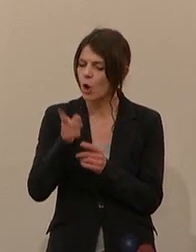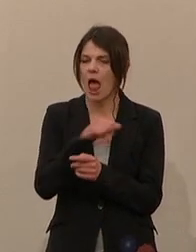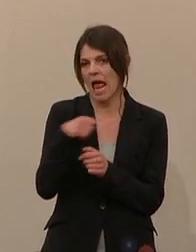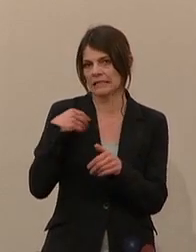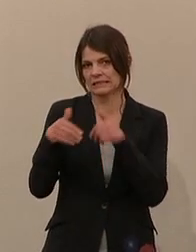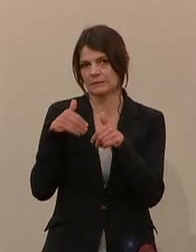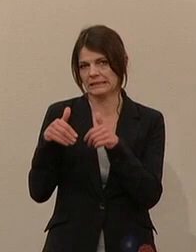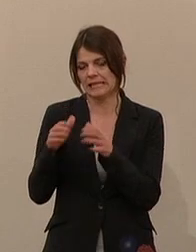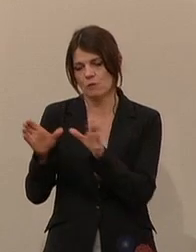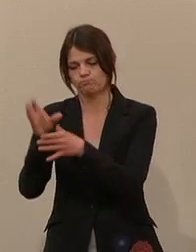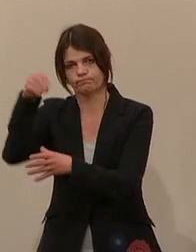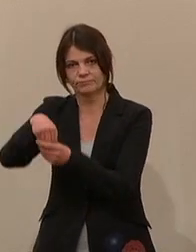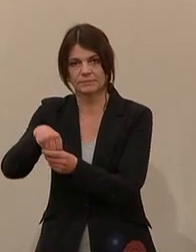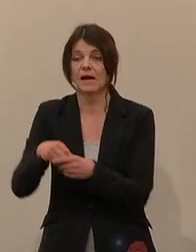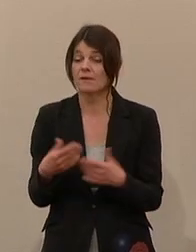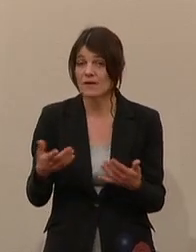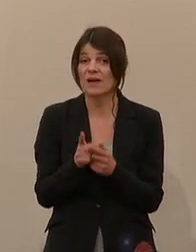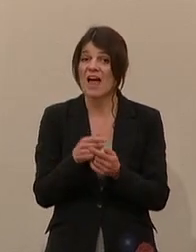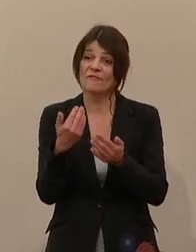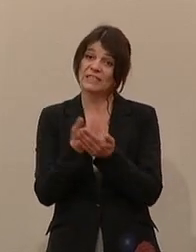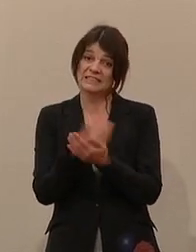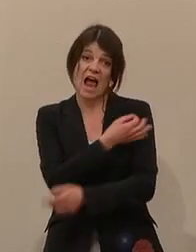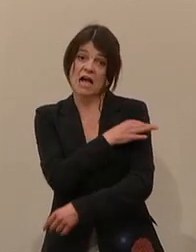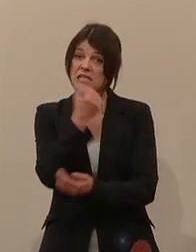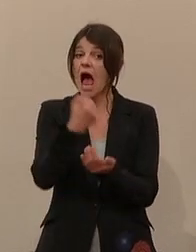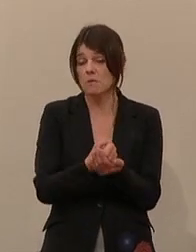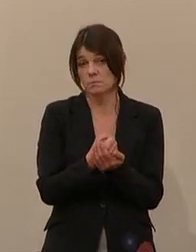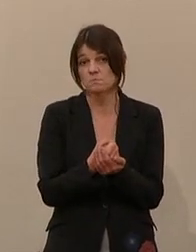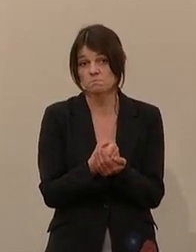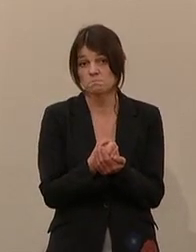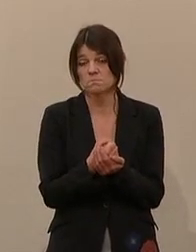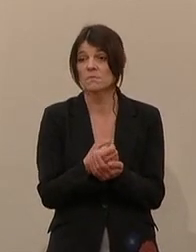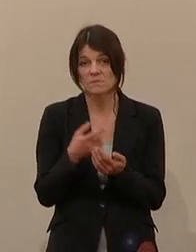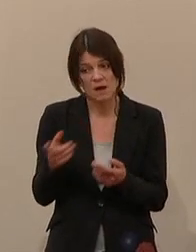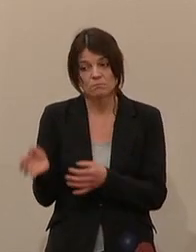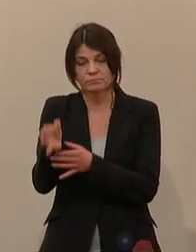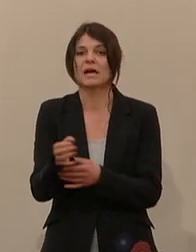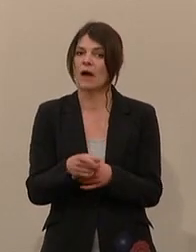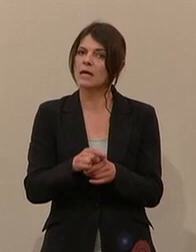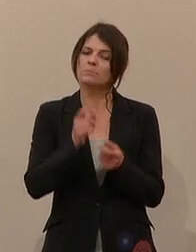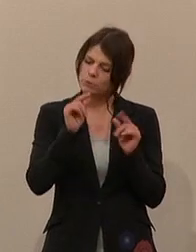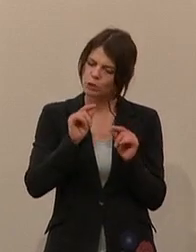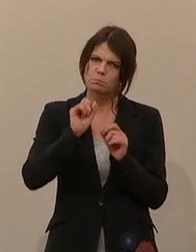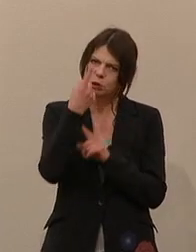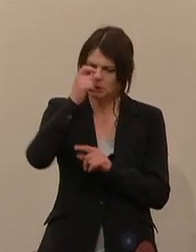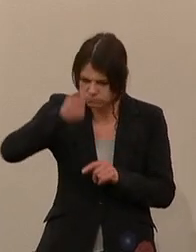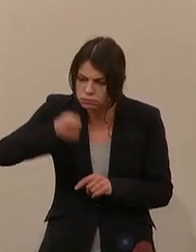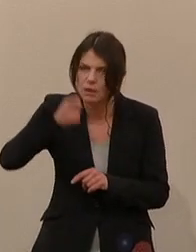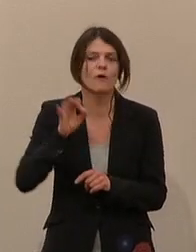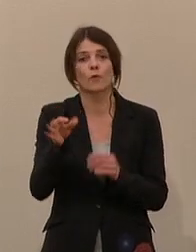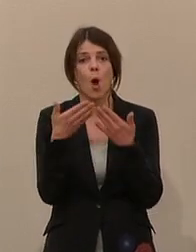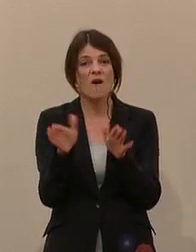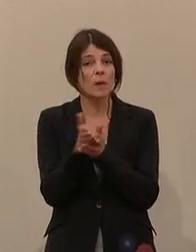Ministerium, noch dazu in das Vizekanzleramt, was ja nicht nur eine besondere Wertschätzung für den